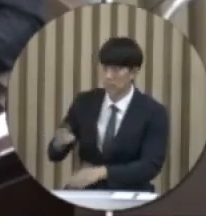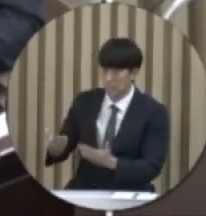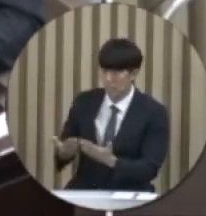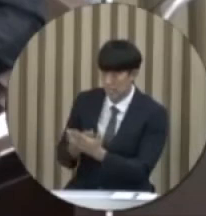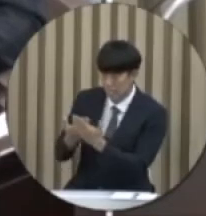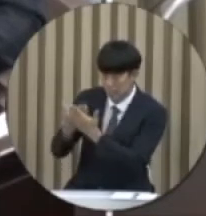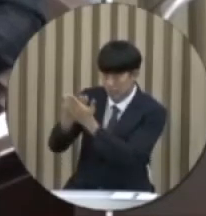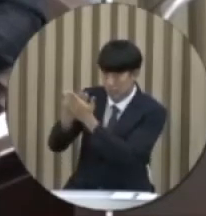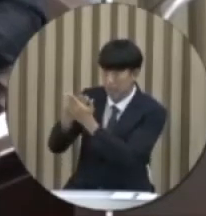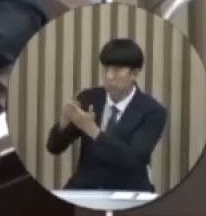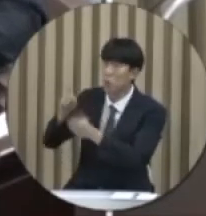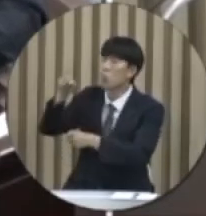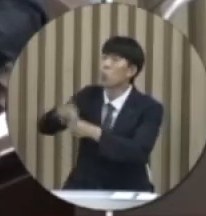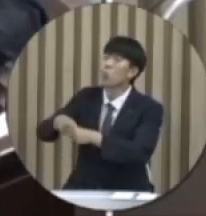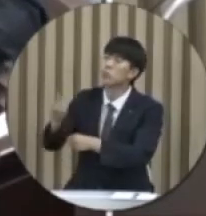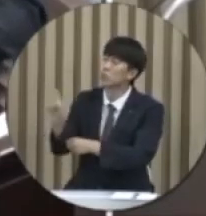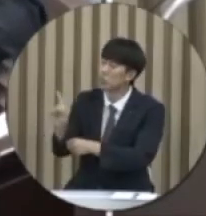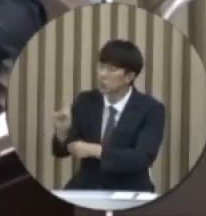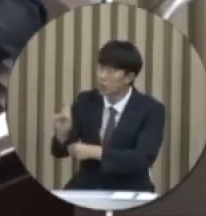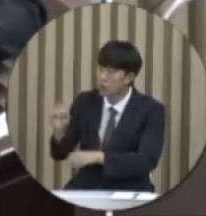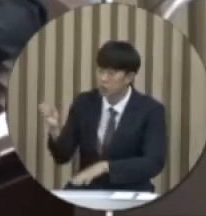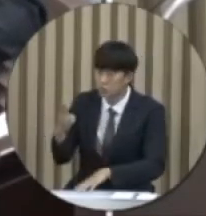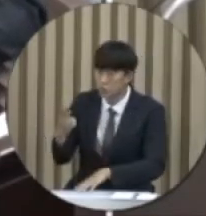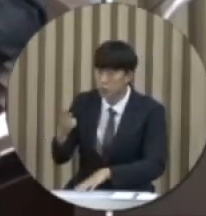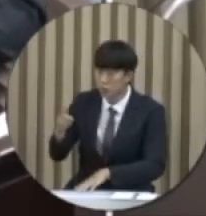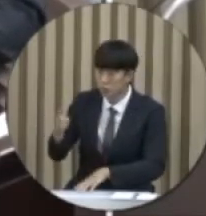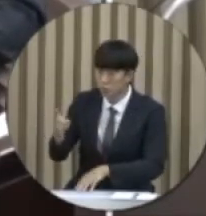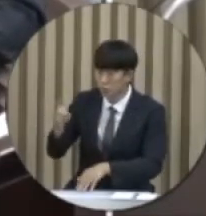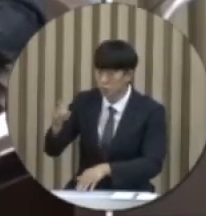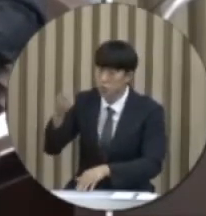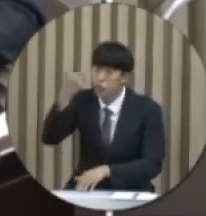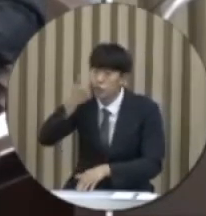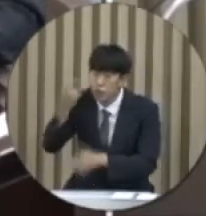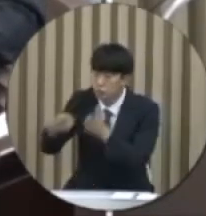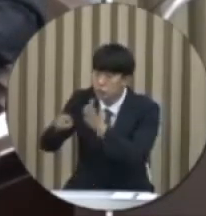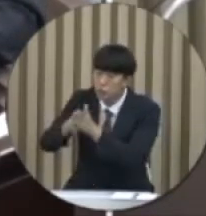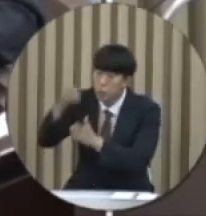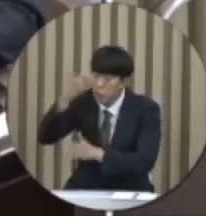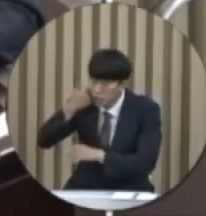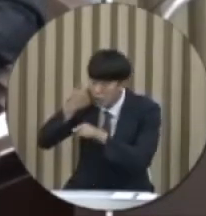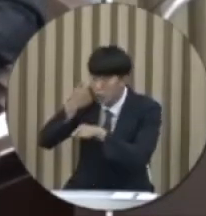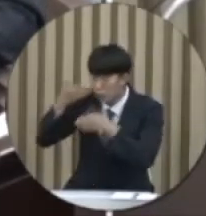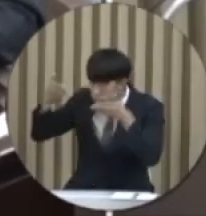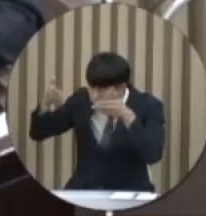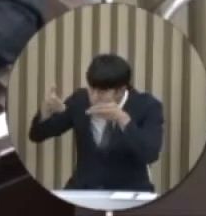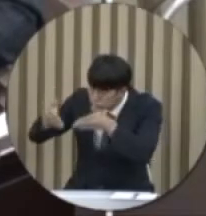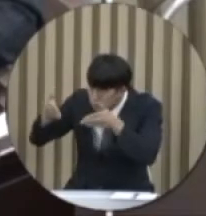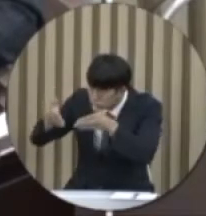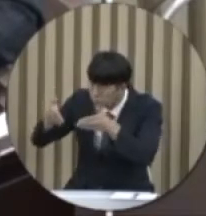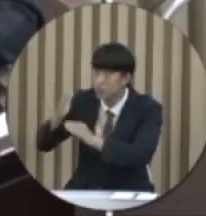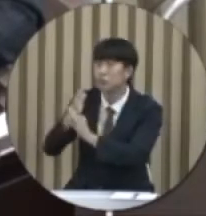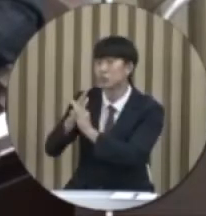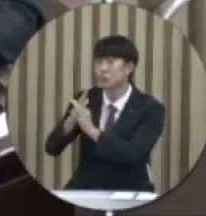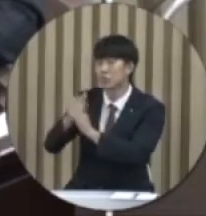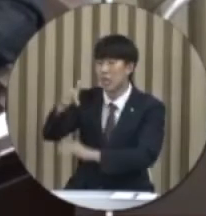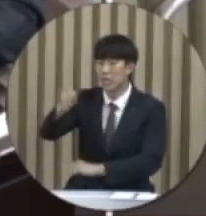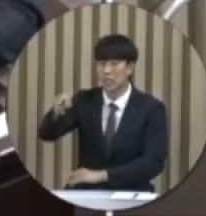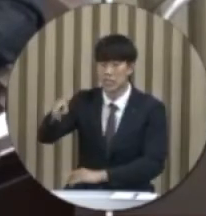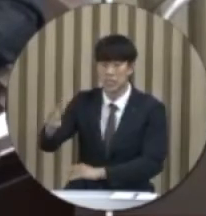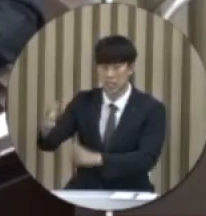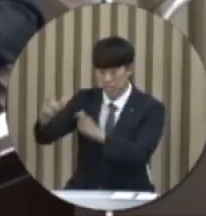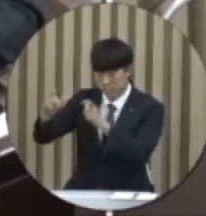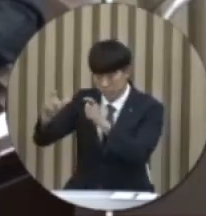개발의 목적이 무엇이며 누구를 위한 개발인가에 초점을 시는 많이 맞추고 있습니다. 기산지구를